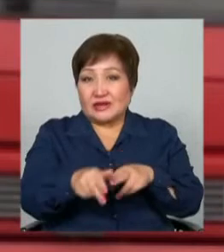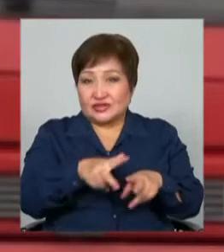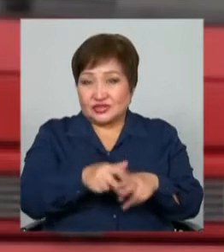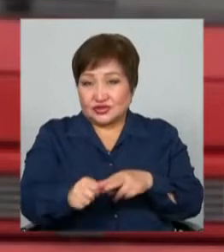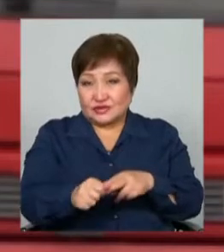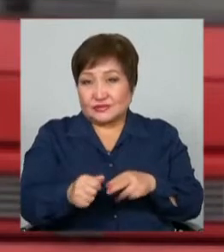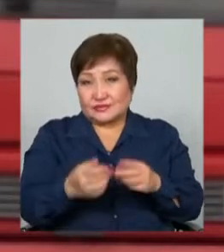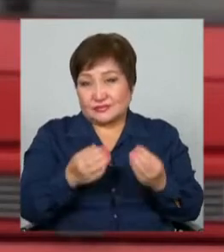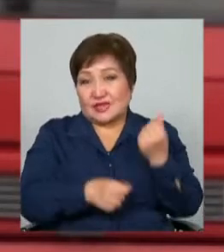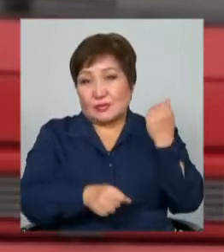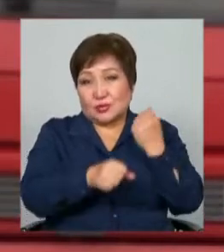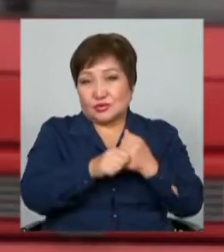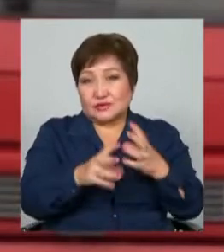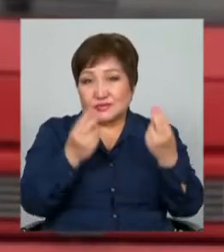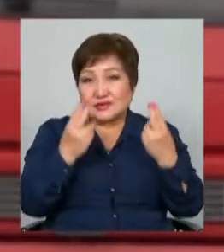тігетін